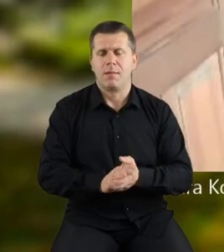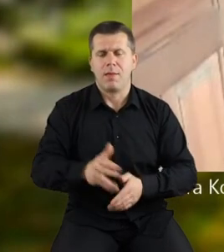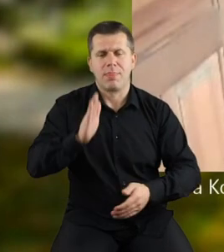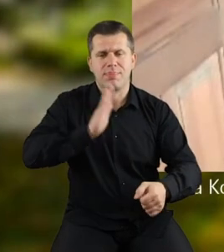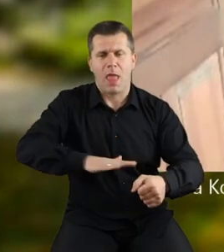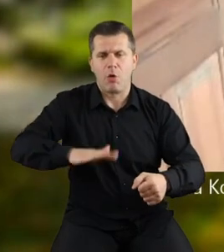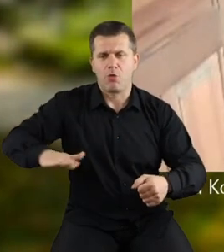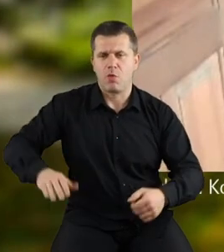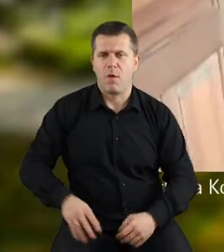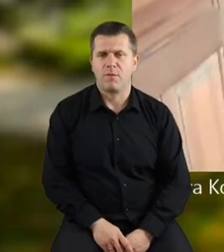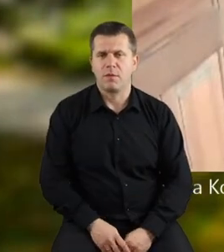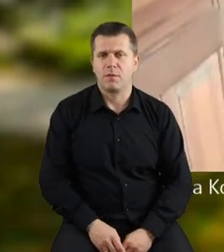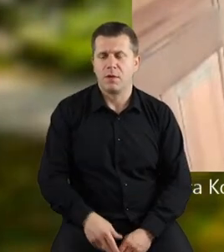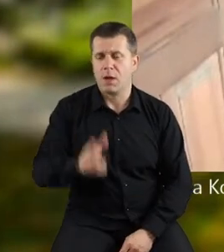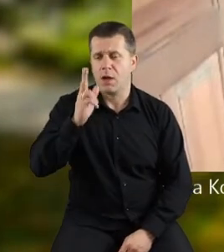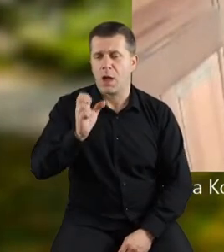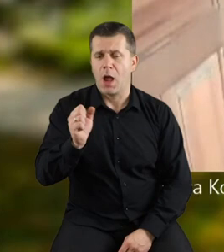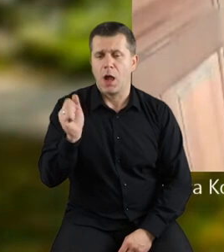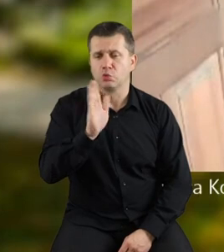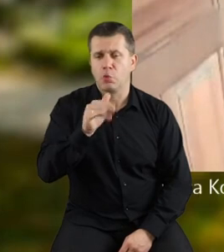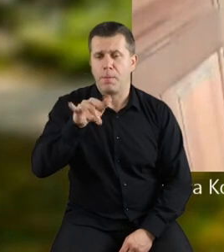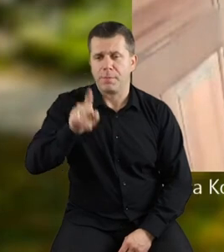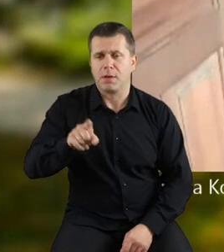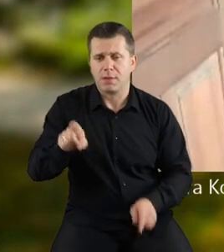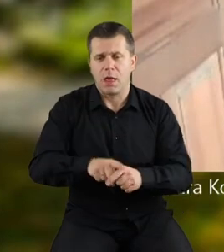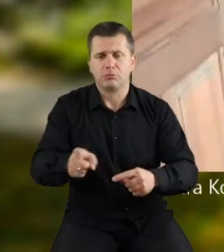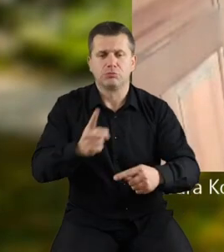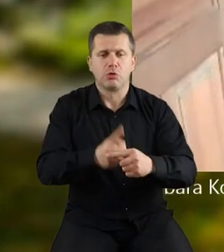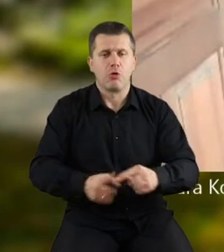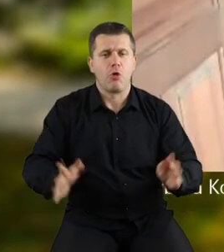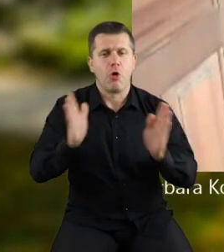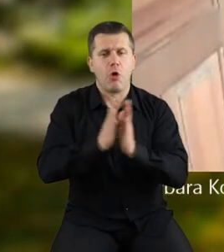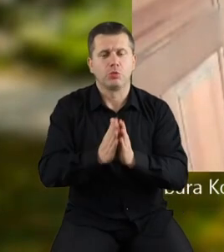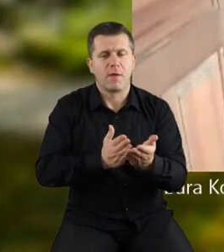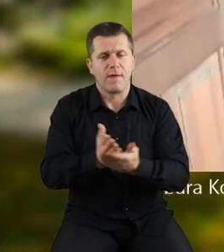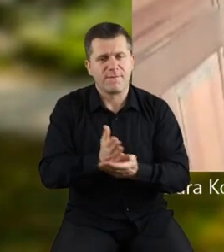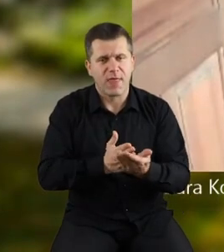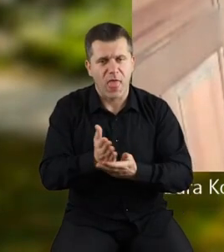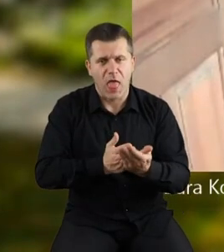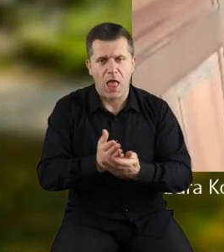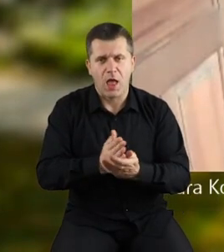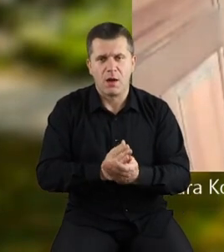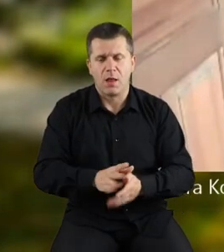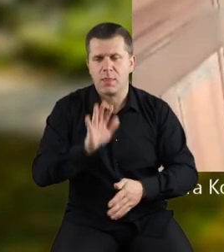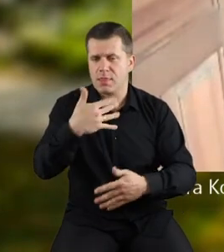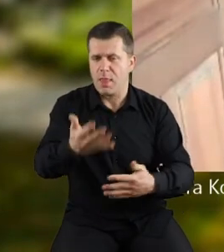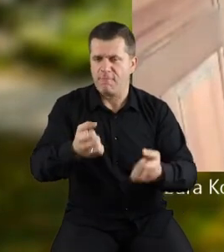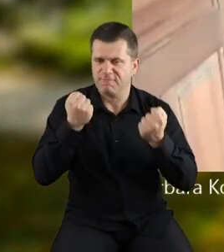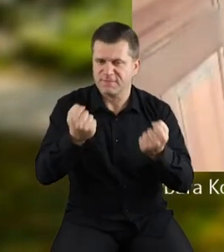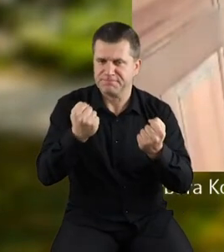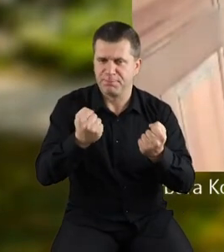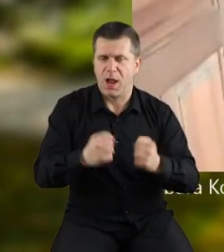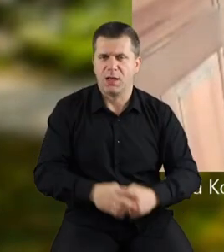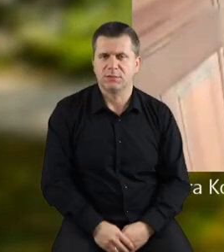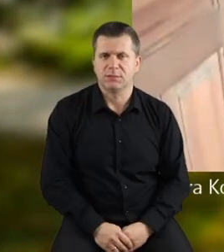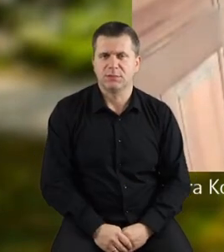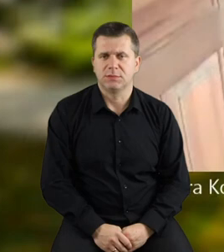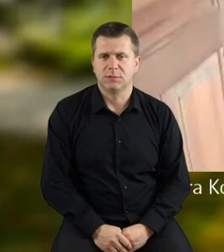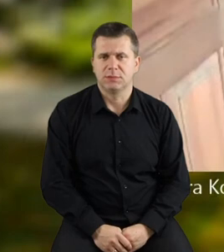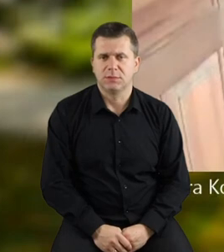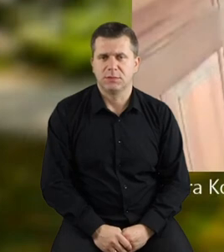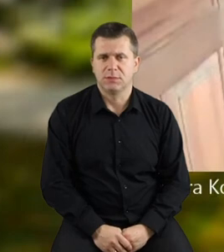także narodowy. Kaszuby to także kościół, wiara